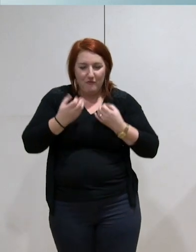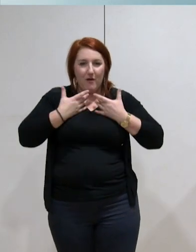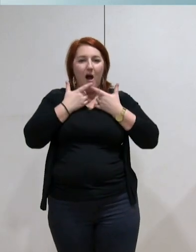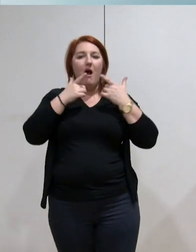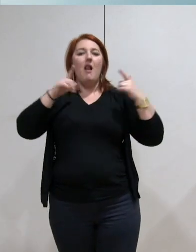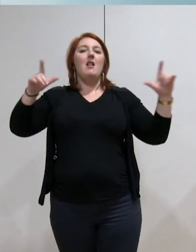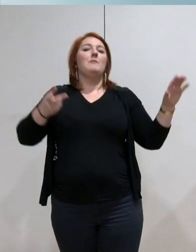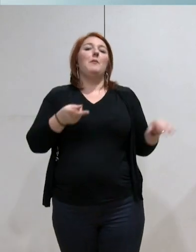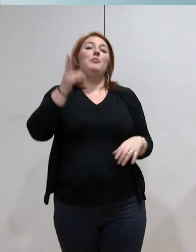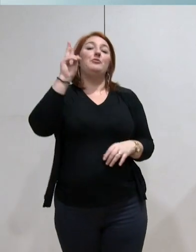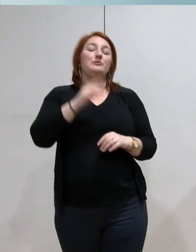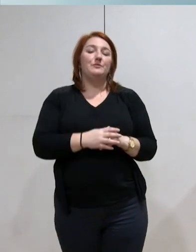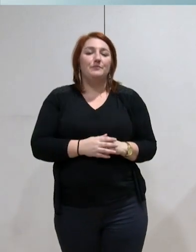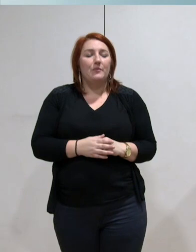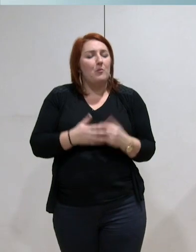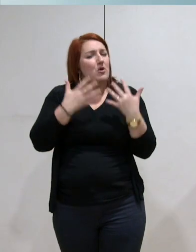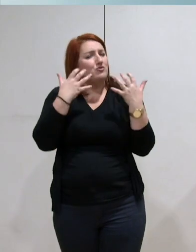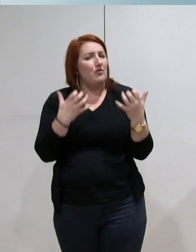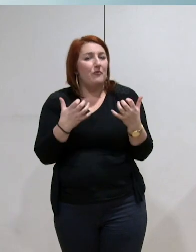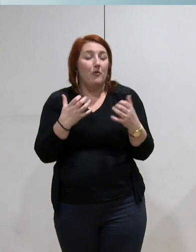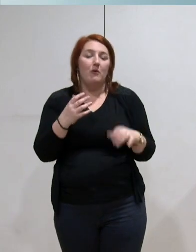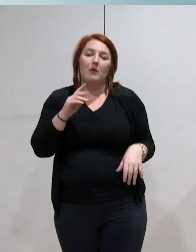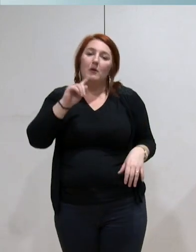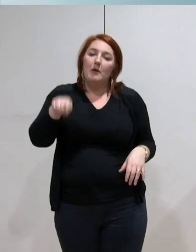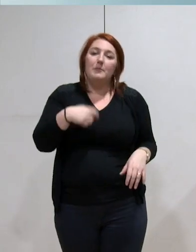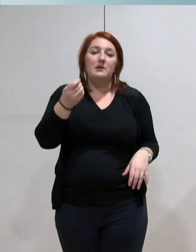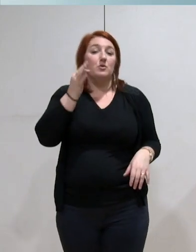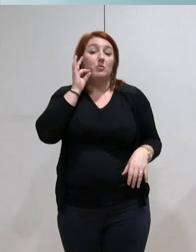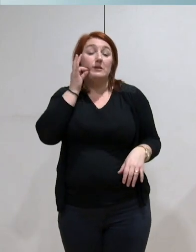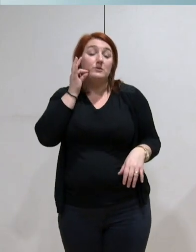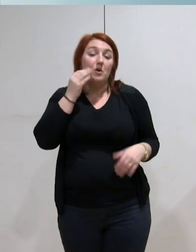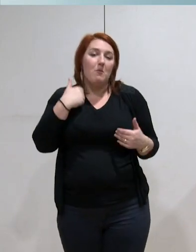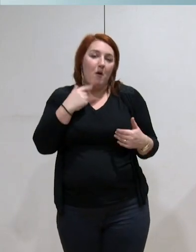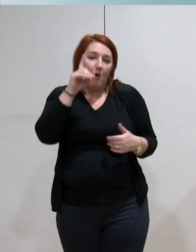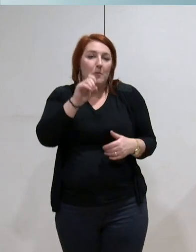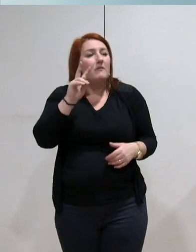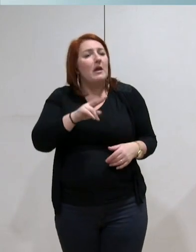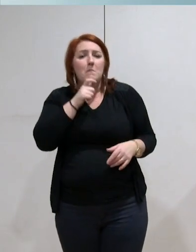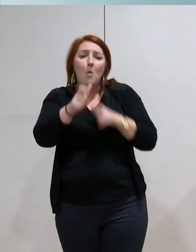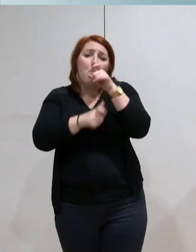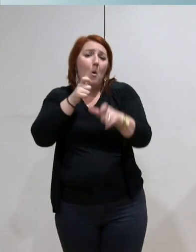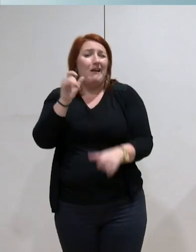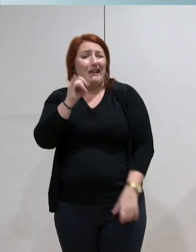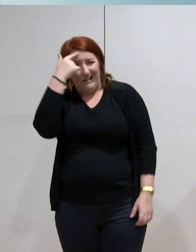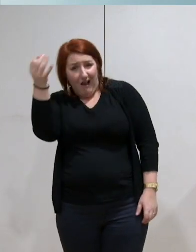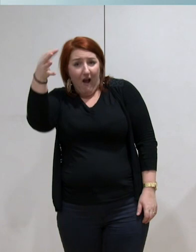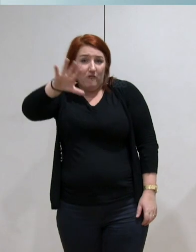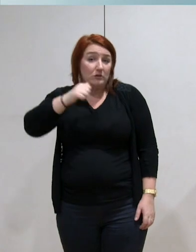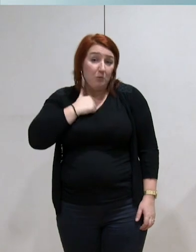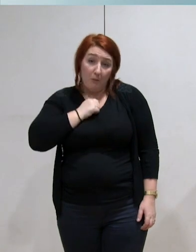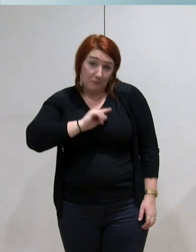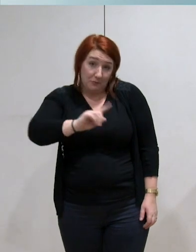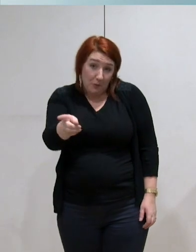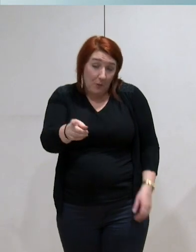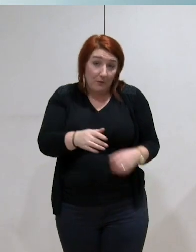envie de commencer modestement ça n'est évidemment ni moi qui ai inventé cesot mot et cette phrase et encore moins